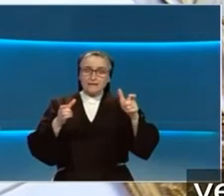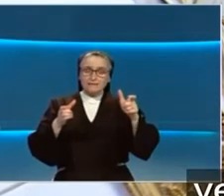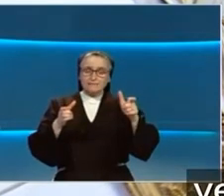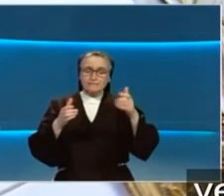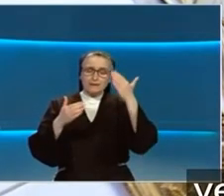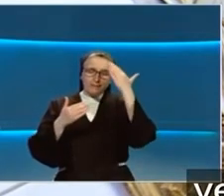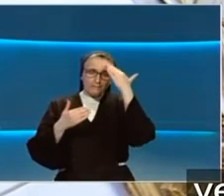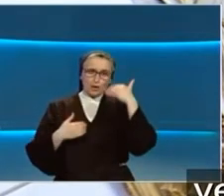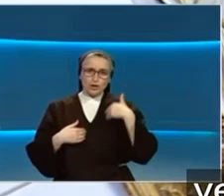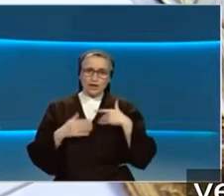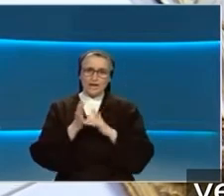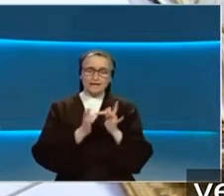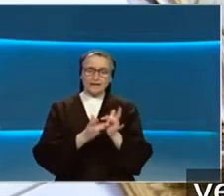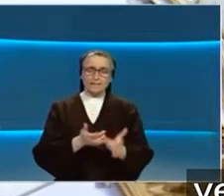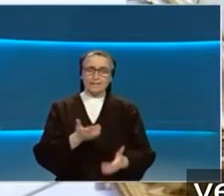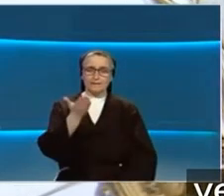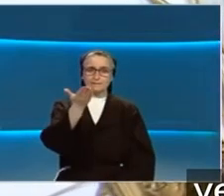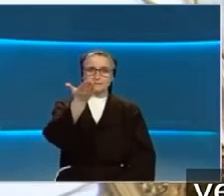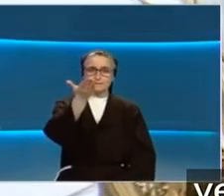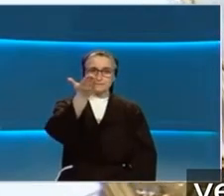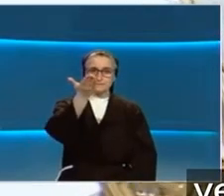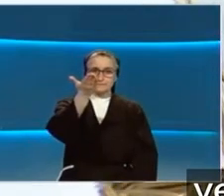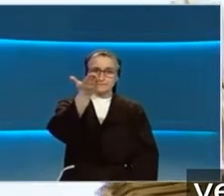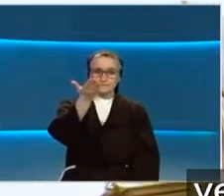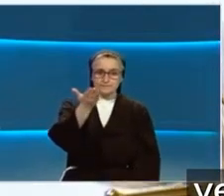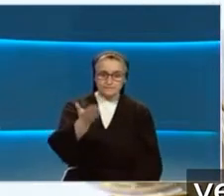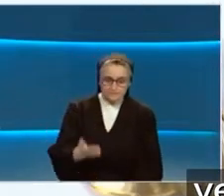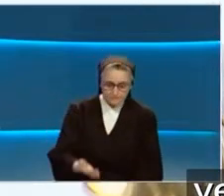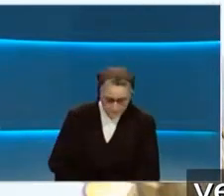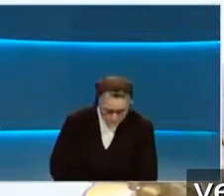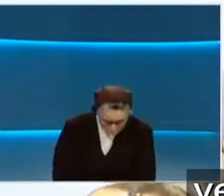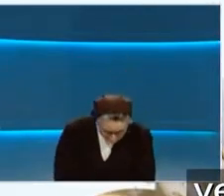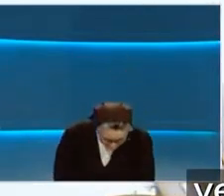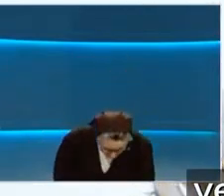facite in meam commemorationem.